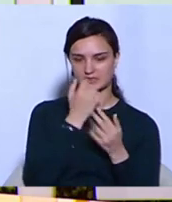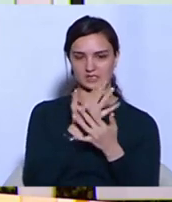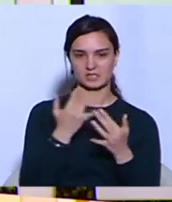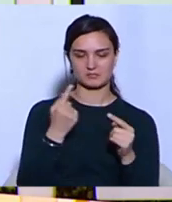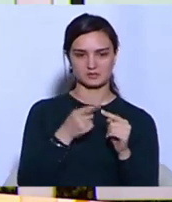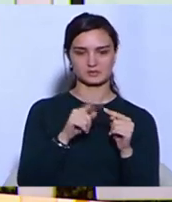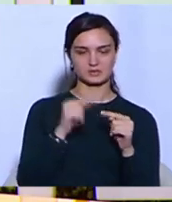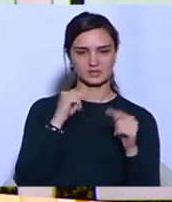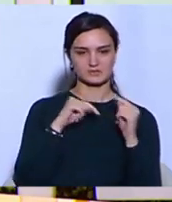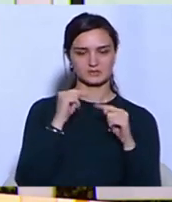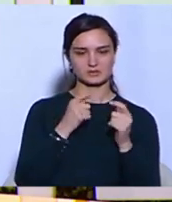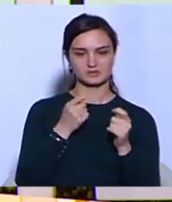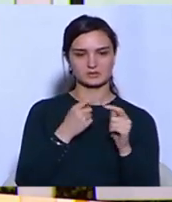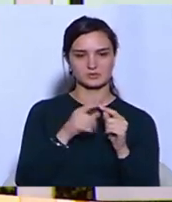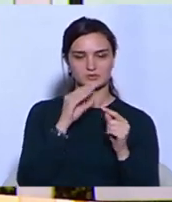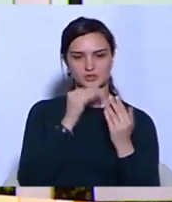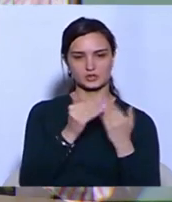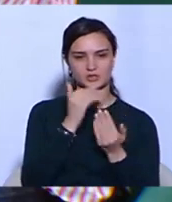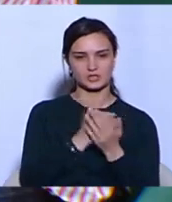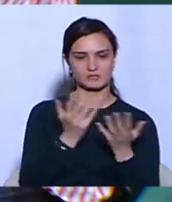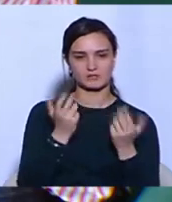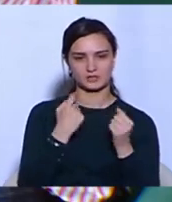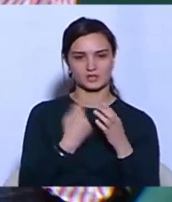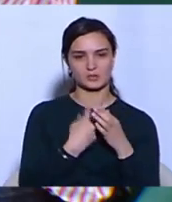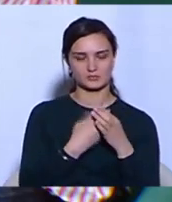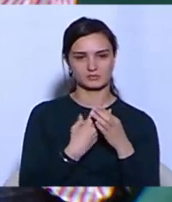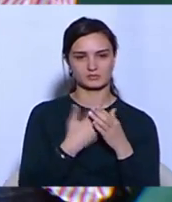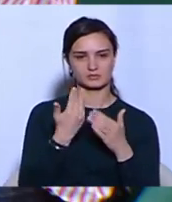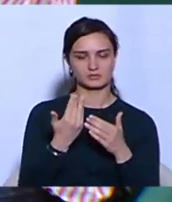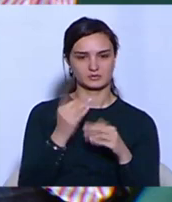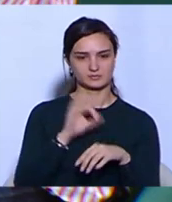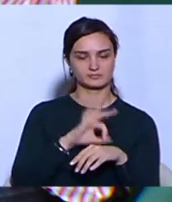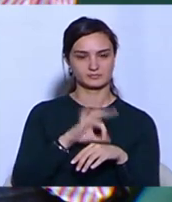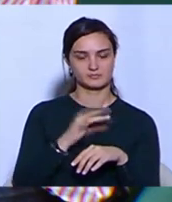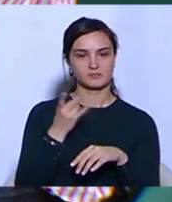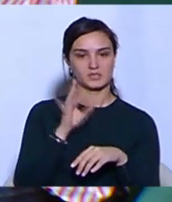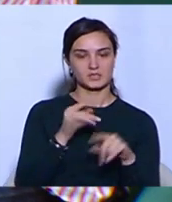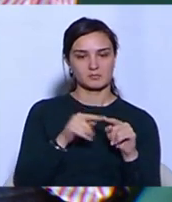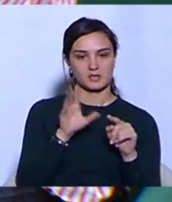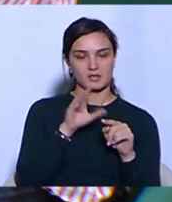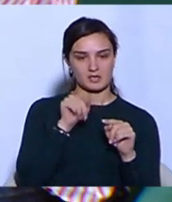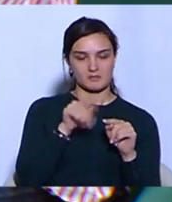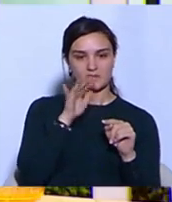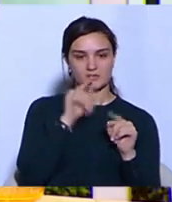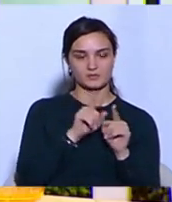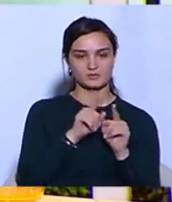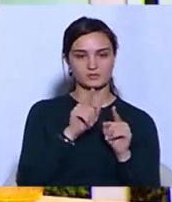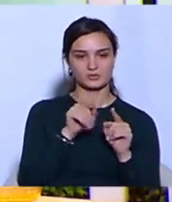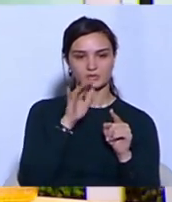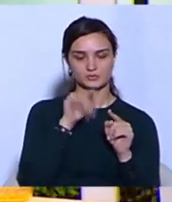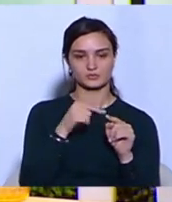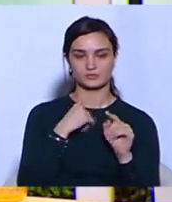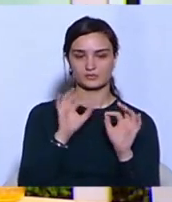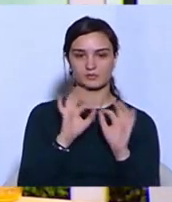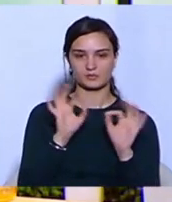ცვლის დარღვევის, როდესაც ჩვენ შედეგად მივიღებთ აუტისტური სპექტრის აშლილობას. მაგრამ ამავე დროს, როდესაც ჩვენ